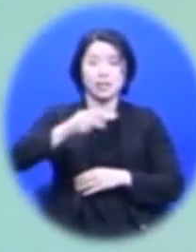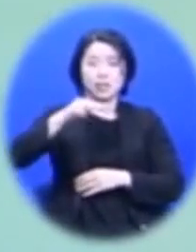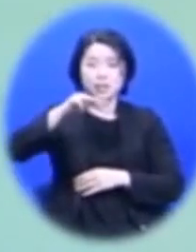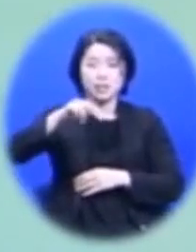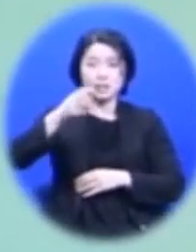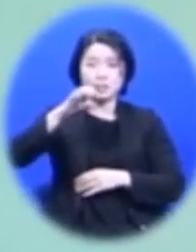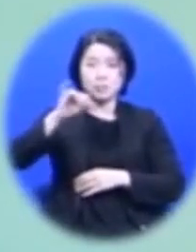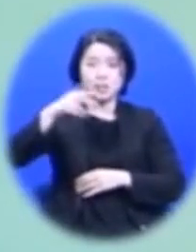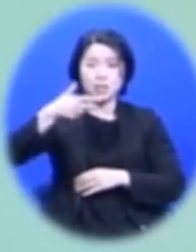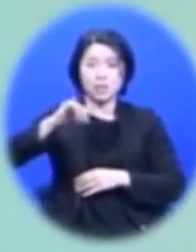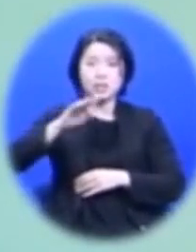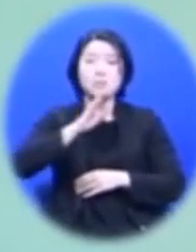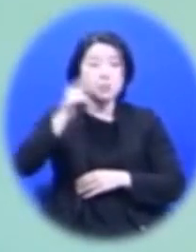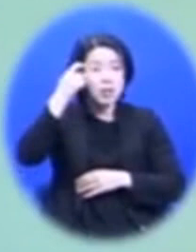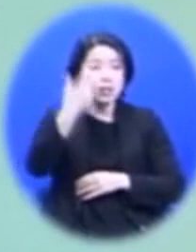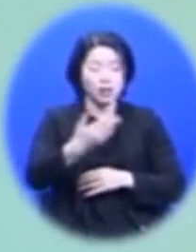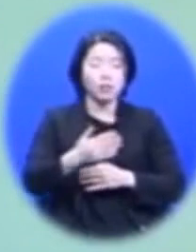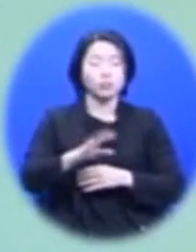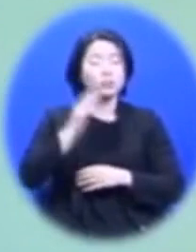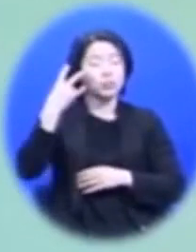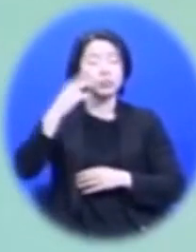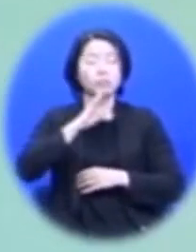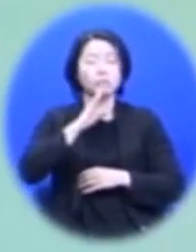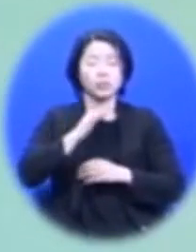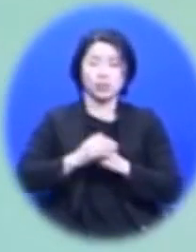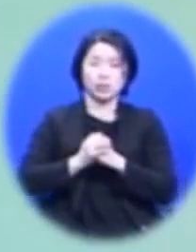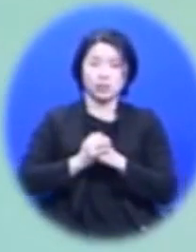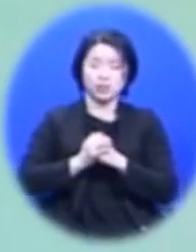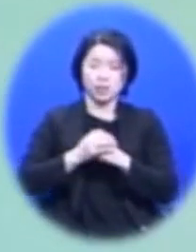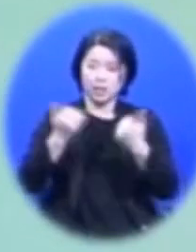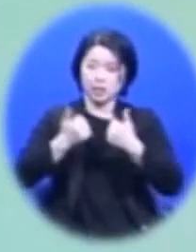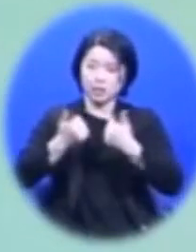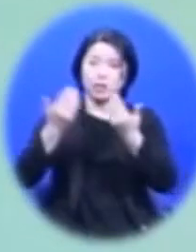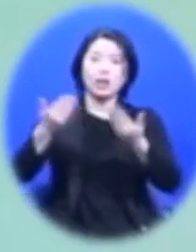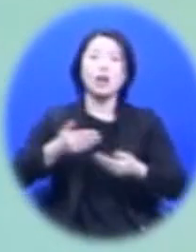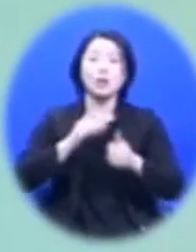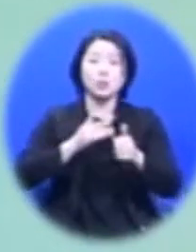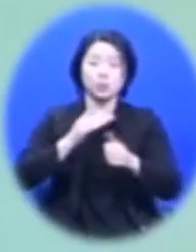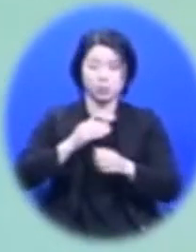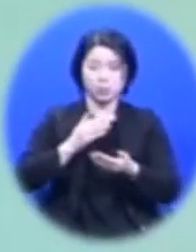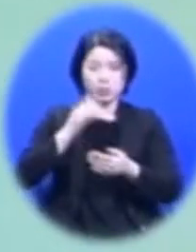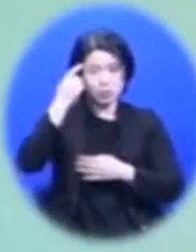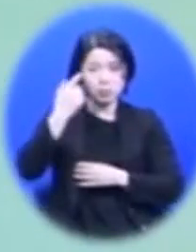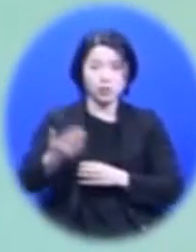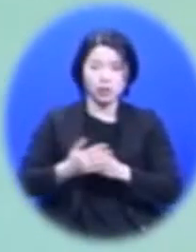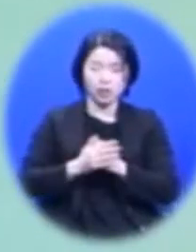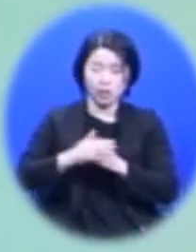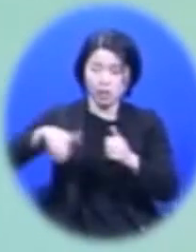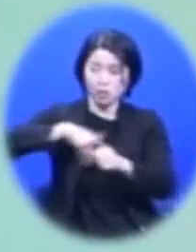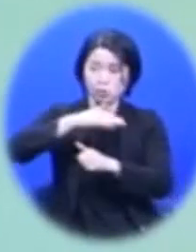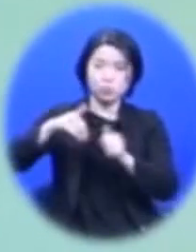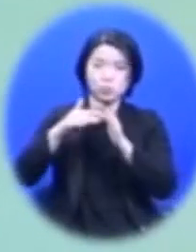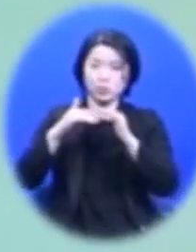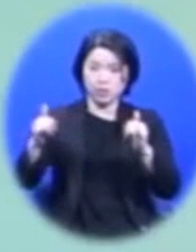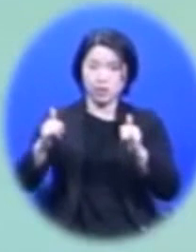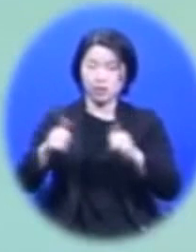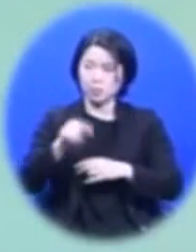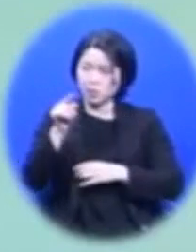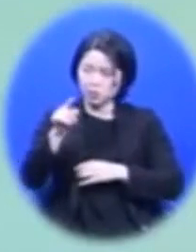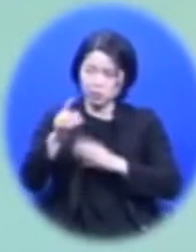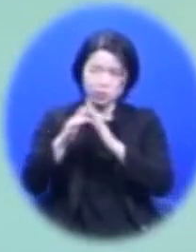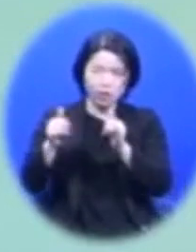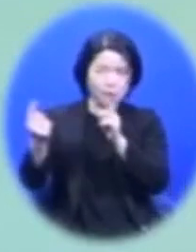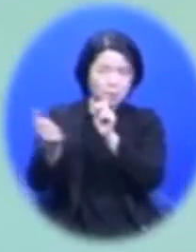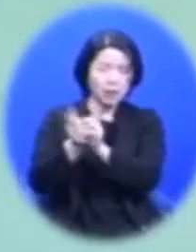묻더래요. 그래서 그렇다고 그랬더니 상담할 수 있겠습니까? 주변 사람들은 그 사람